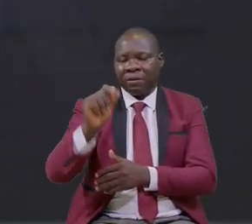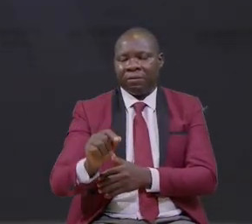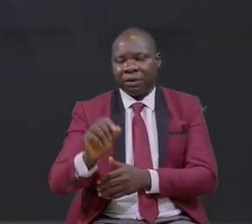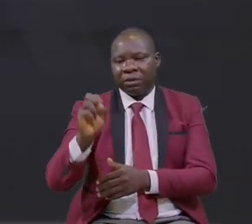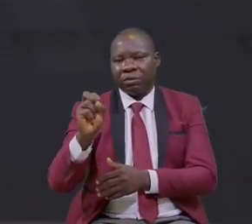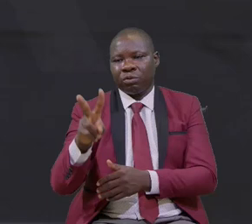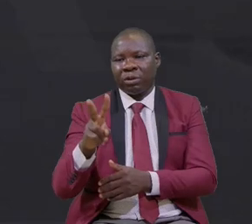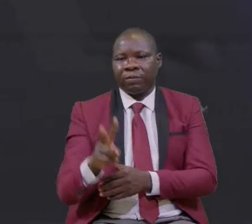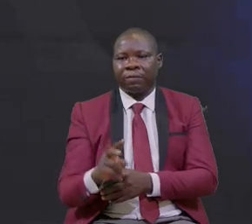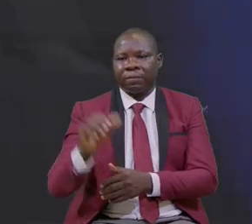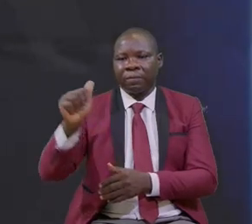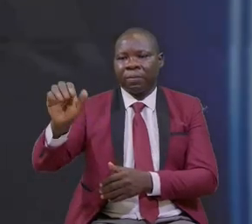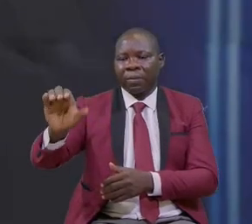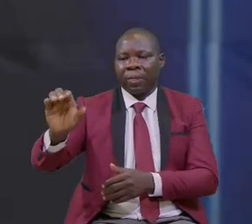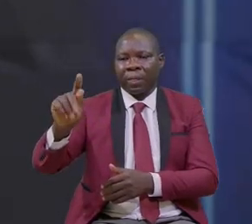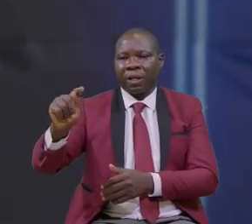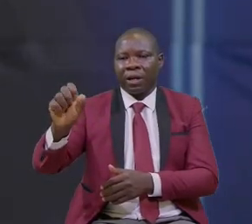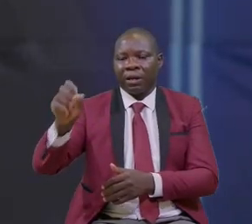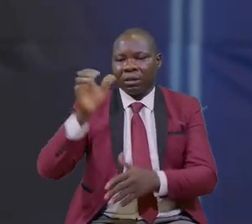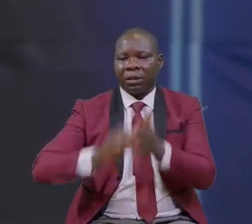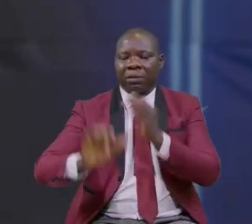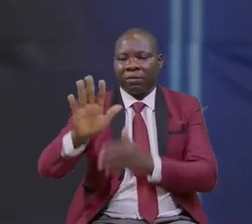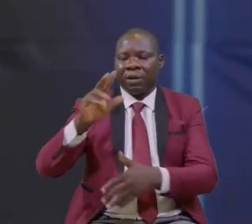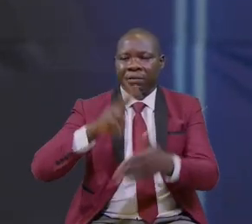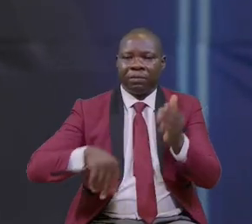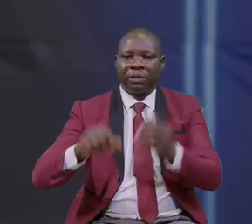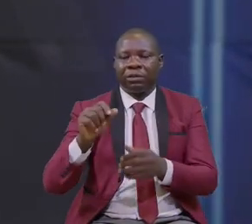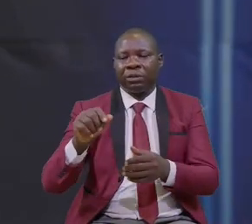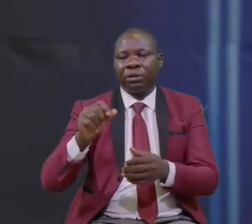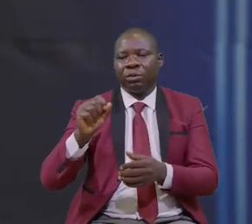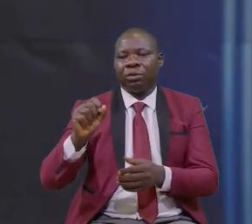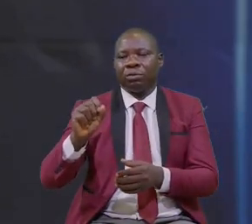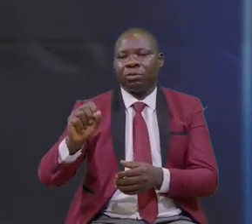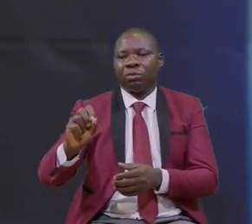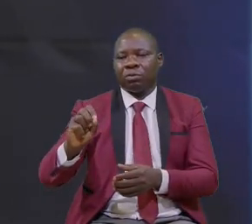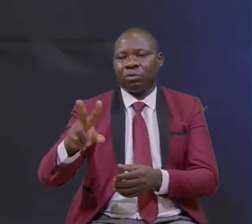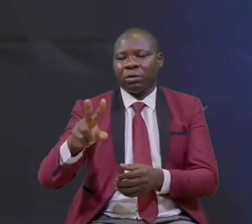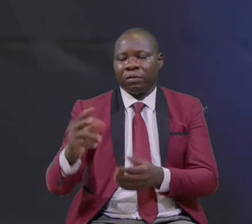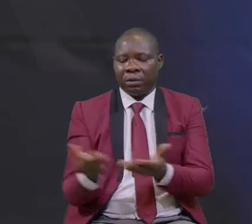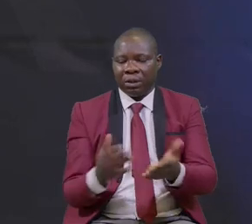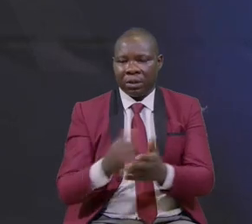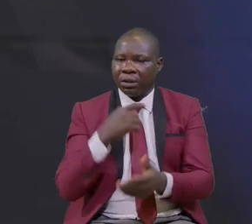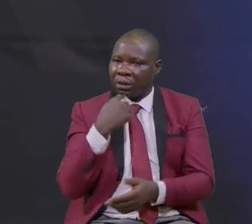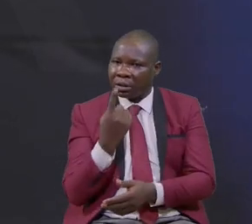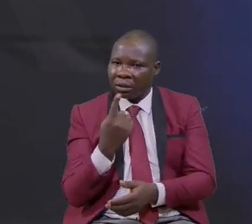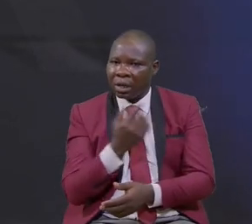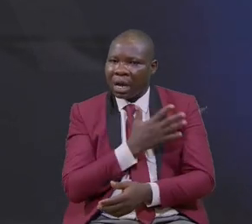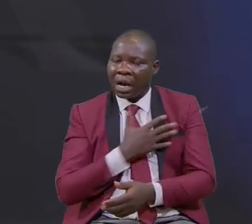verset 12. Actes 5, verset 12. Il nous dit ici,